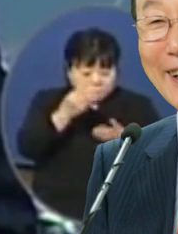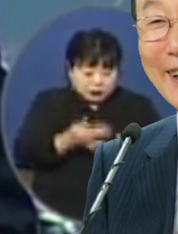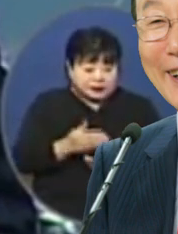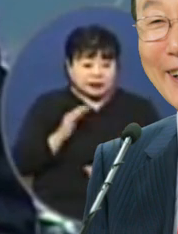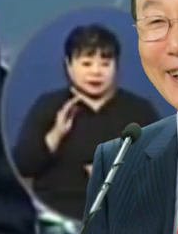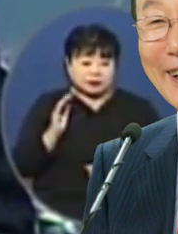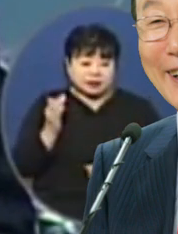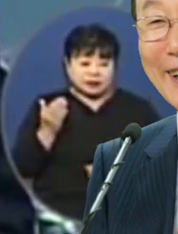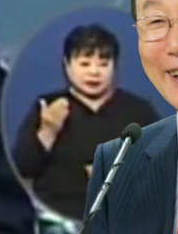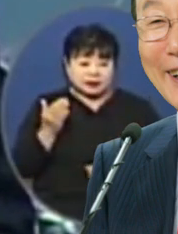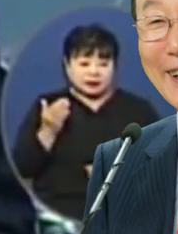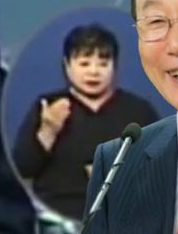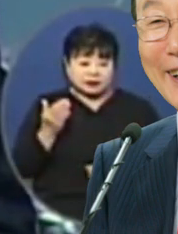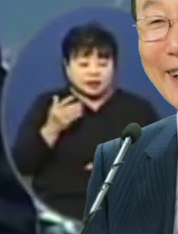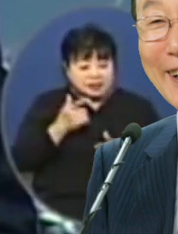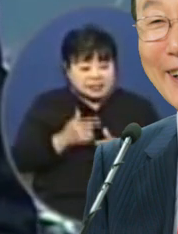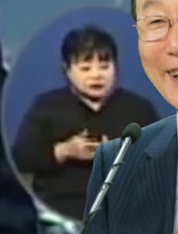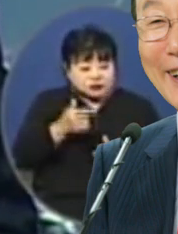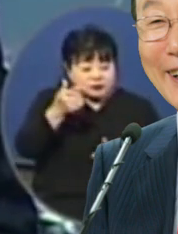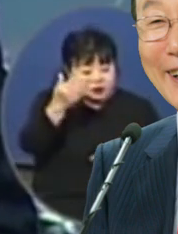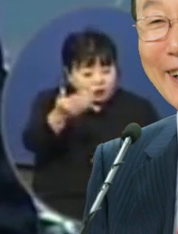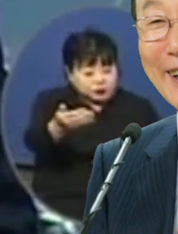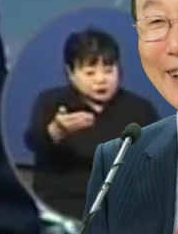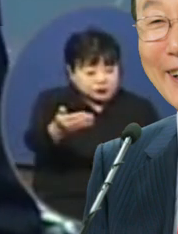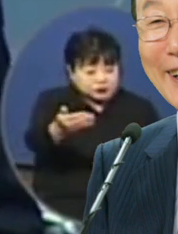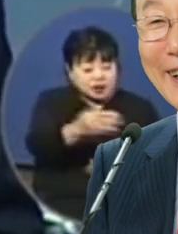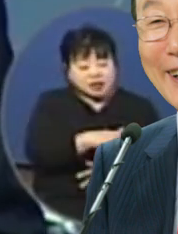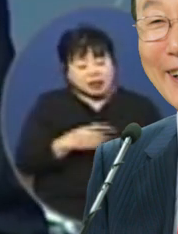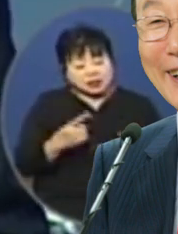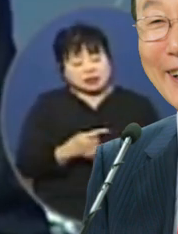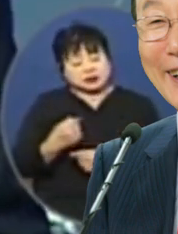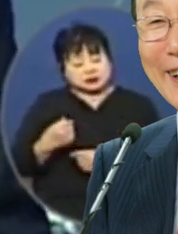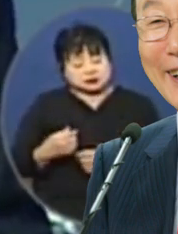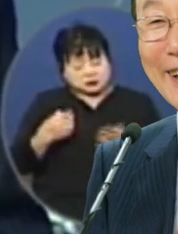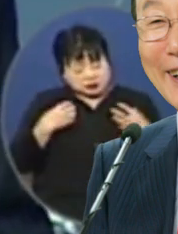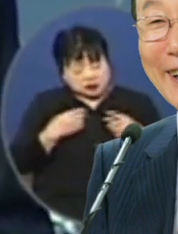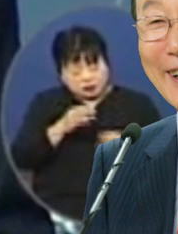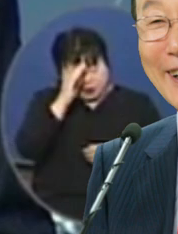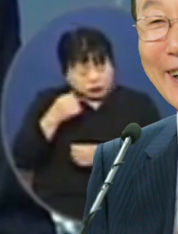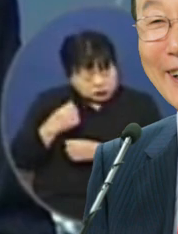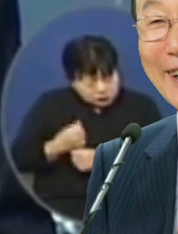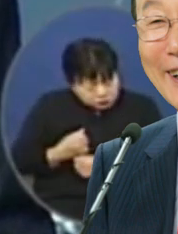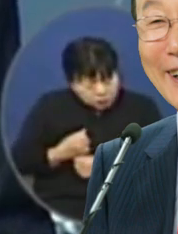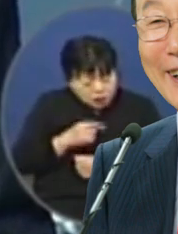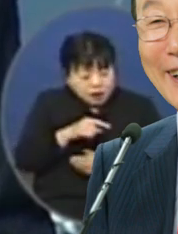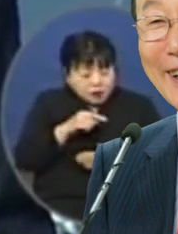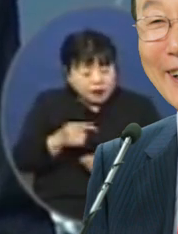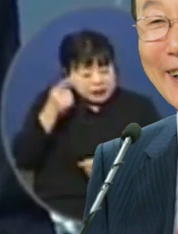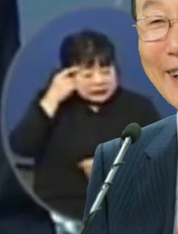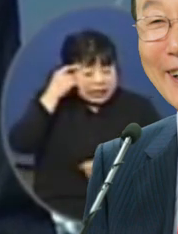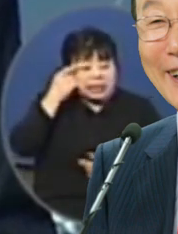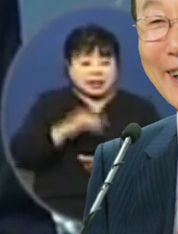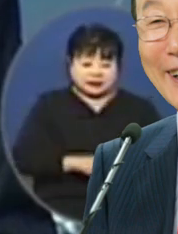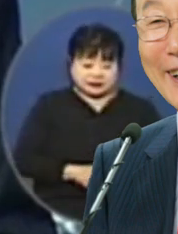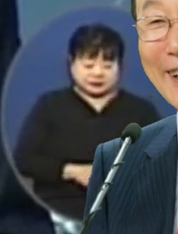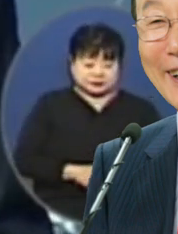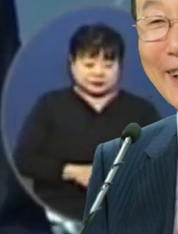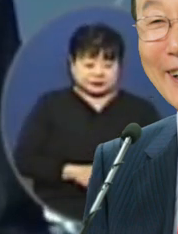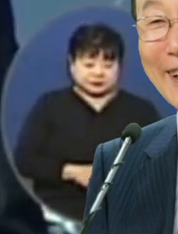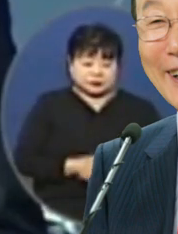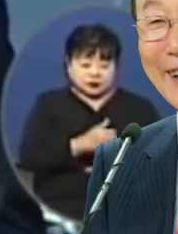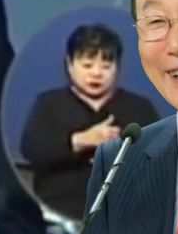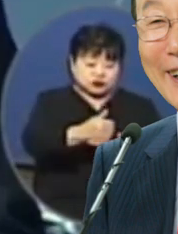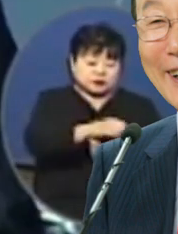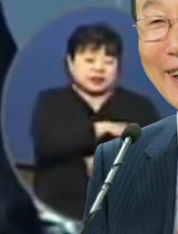것입니다. 예수님이 여러분의 연약을 담당하시고 병을 짊어지셨다는 것을 마음속에 상상하십시오.